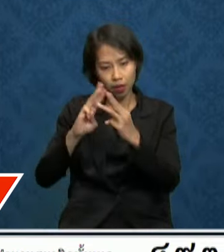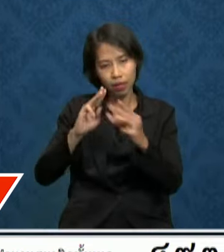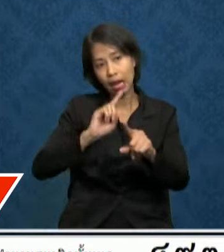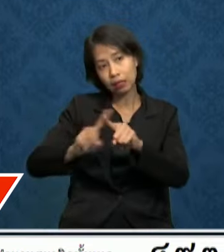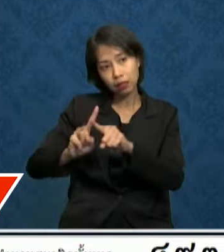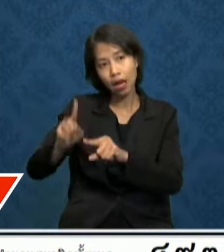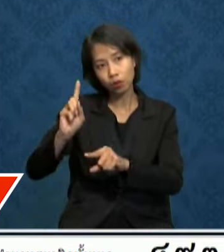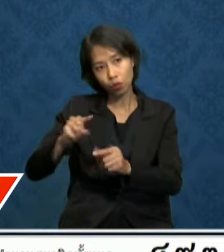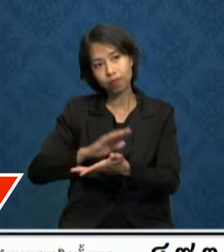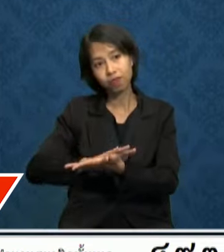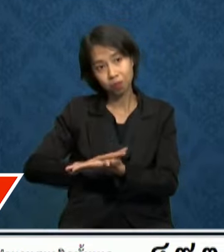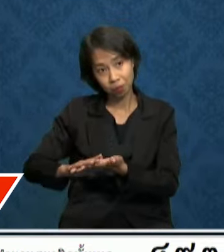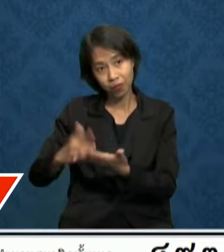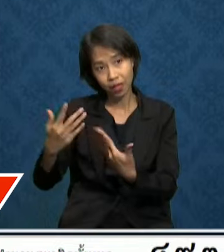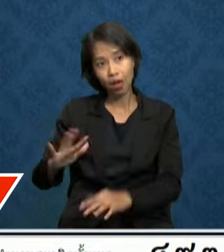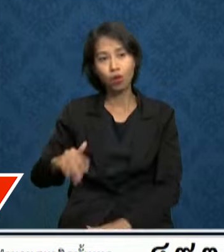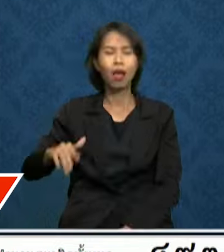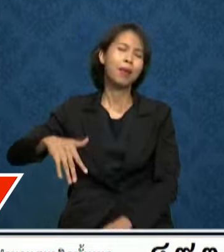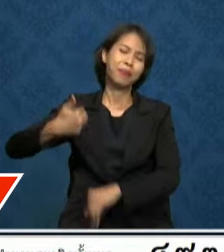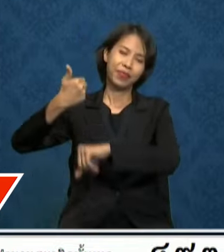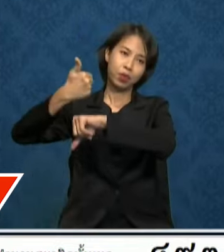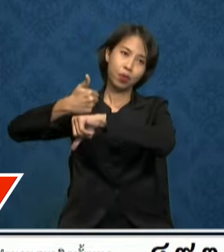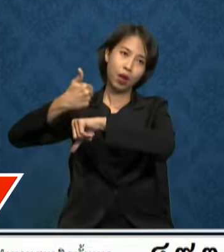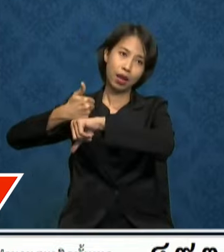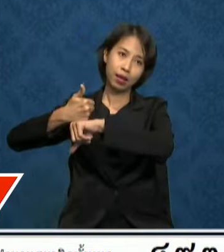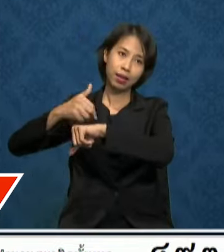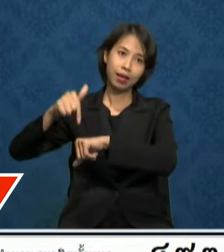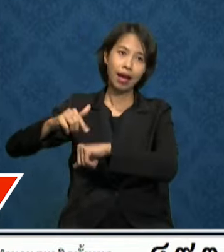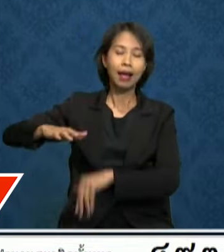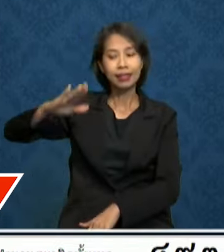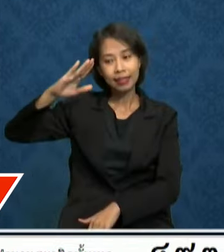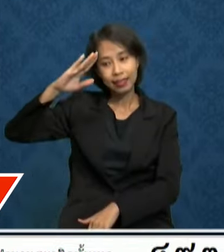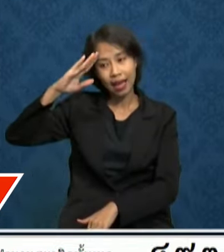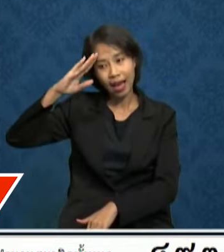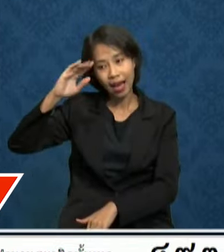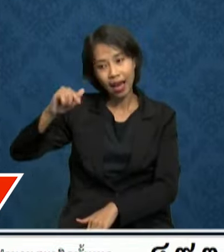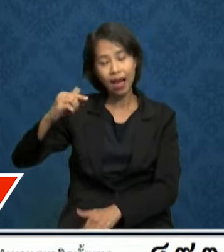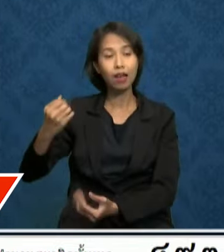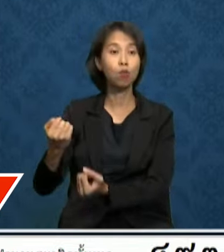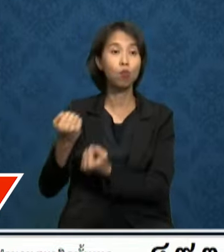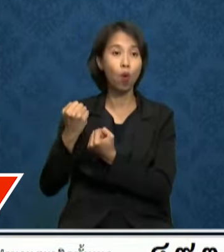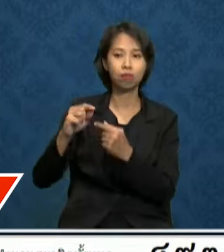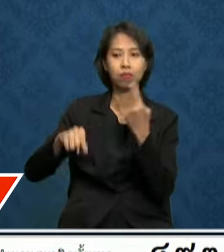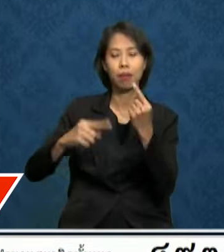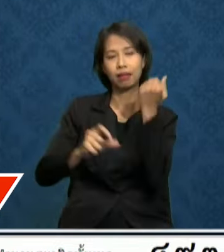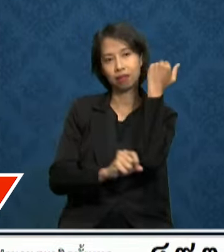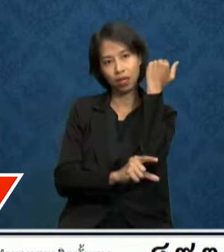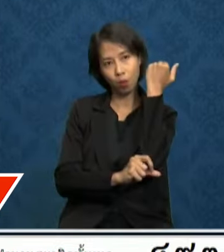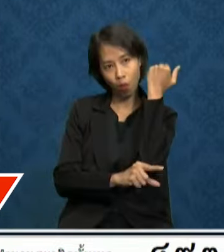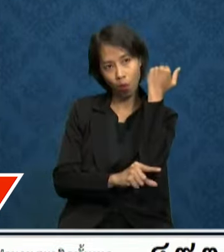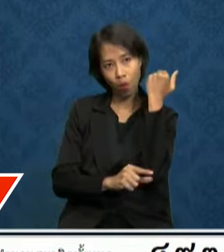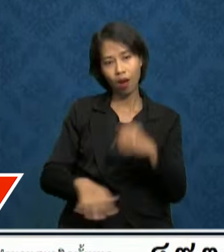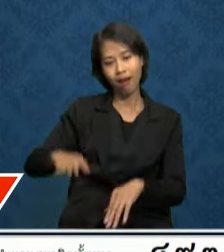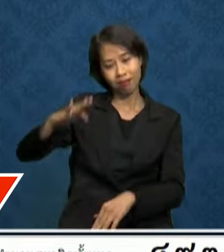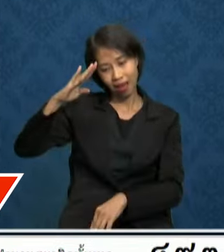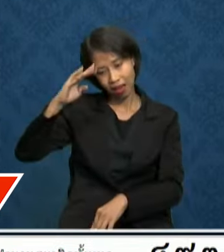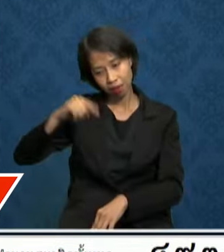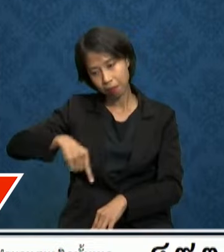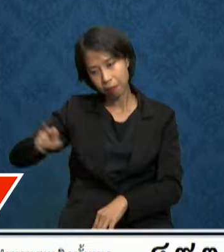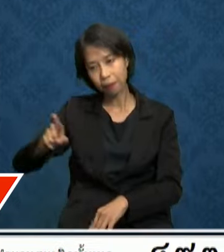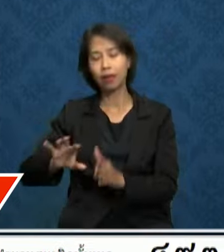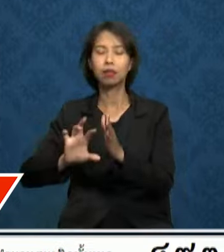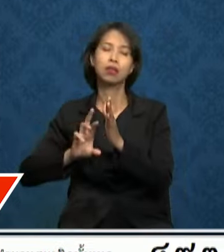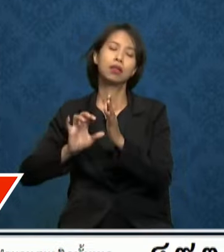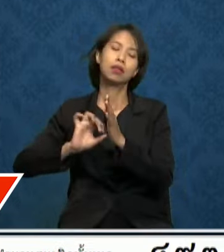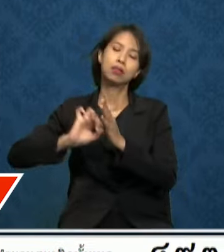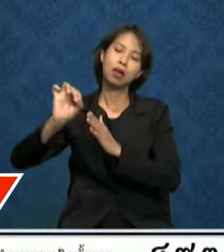ผู้บัญชาการฐานบกกับผู้บัญชาการฐานสูงสุดคนนึงไปสิงคโปร์อีกคนนึงไปเชียงใหม่ตัวแปรเรื่องรัฐประหารเนี่ยมันก็อยู่ไม่ใกล้ไ